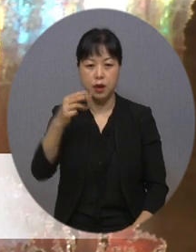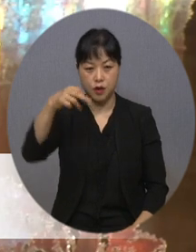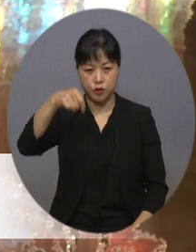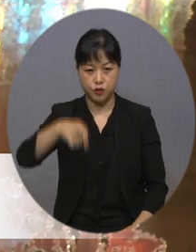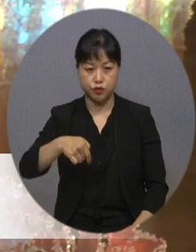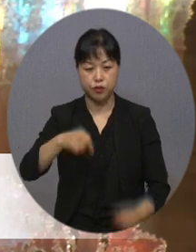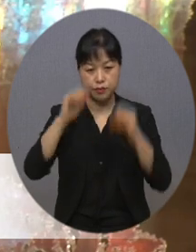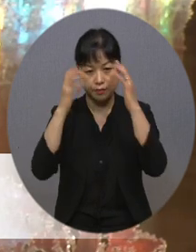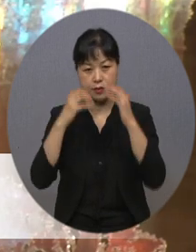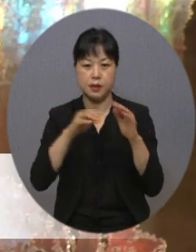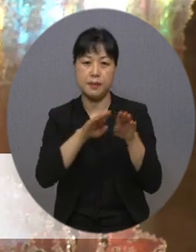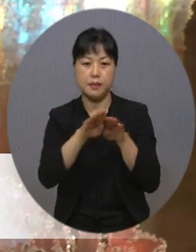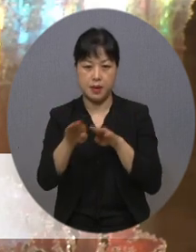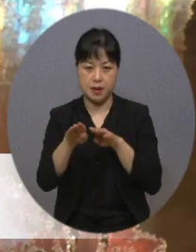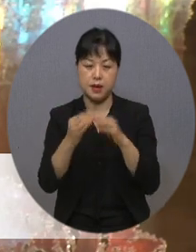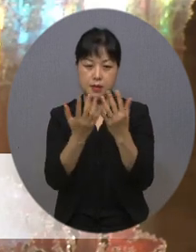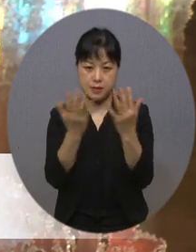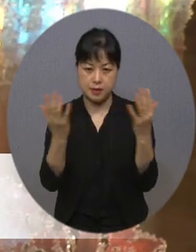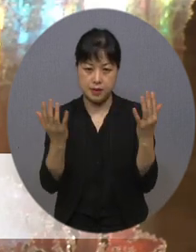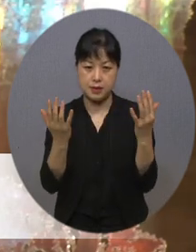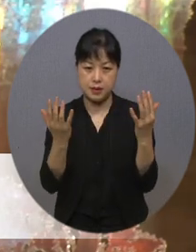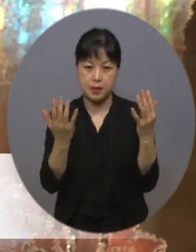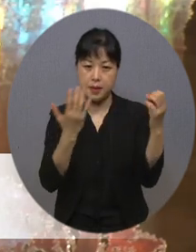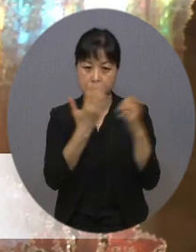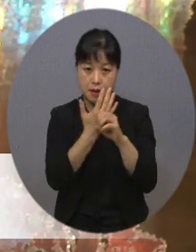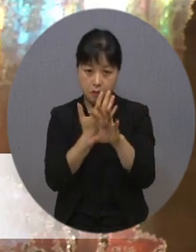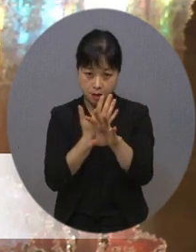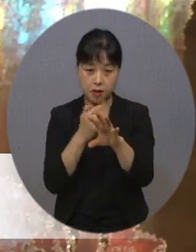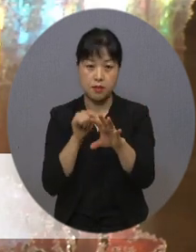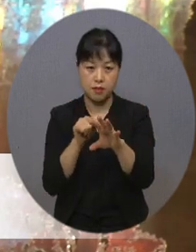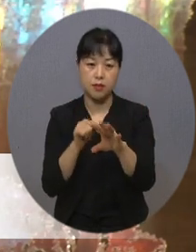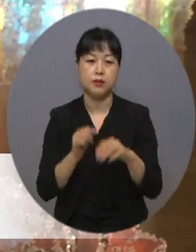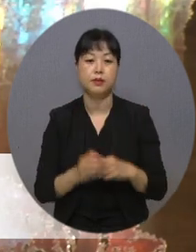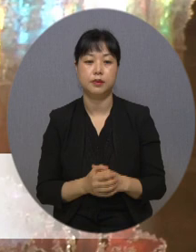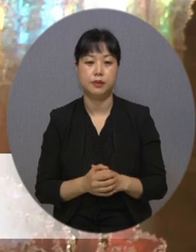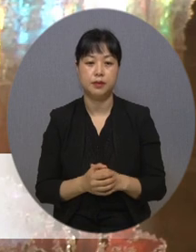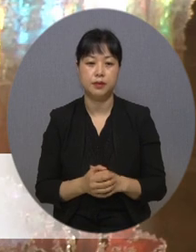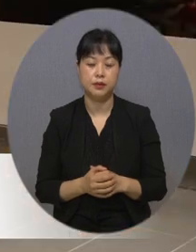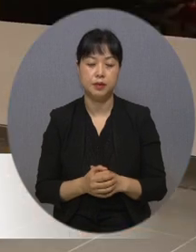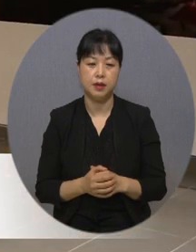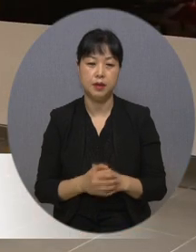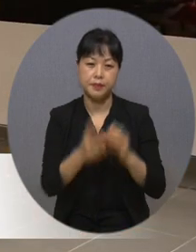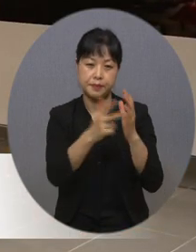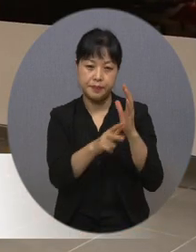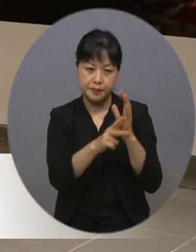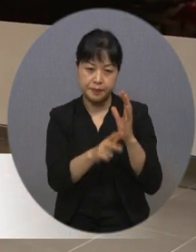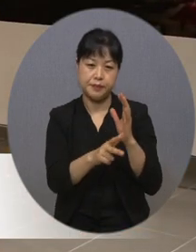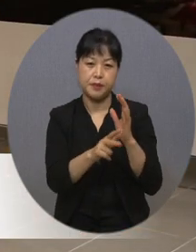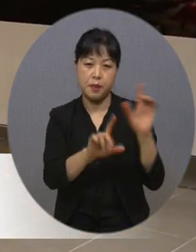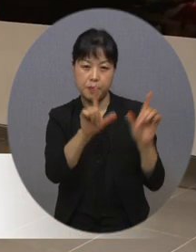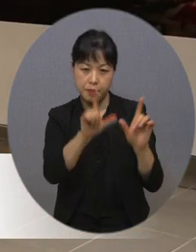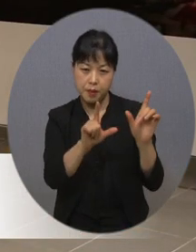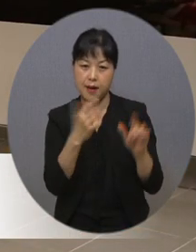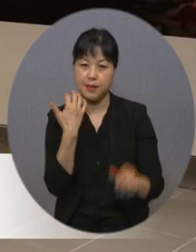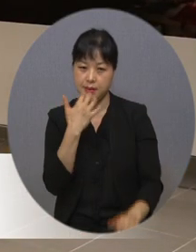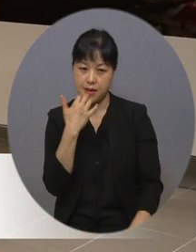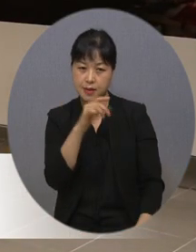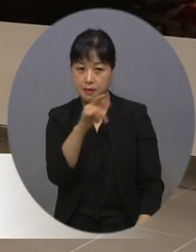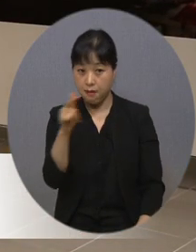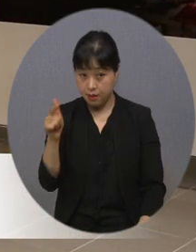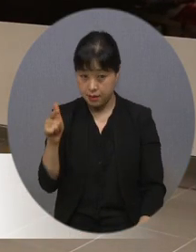기획전 구함 자는 어떤 작품에 저용 적인 부분이나 색전 여긴 부분 체험 부분에서는